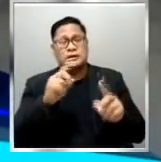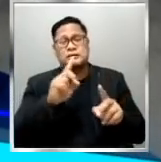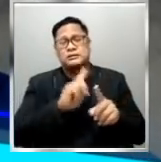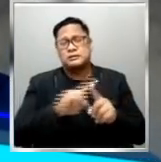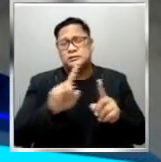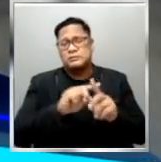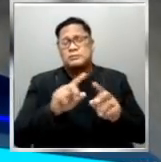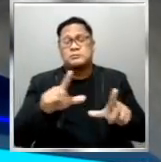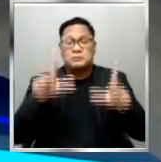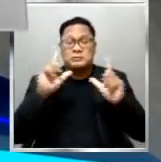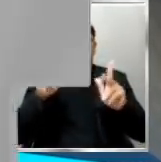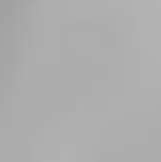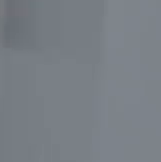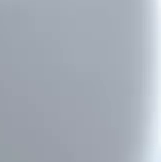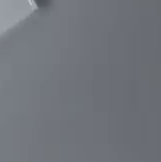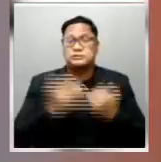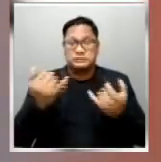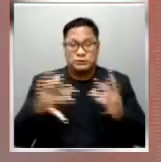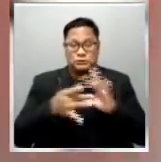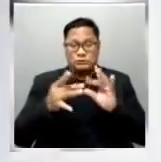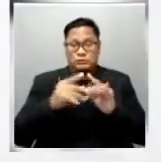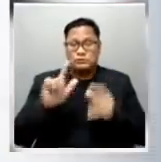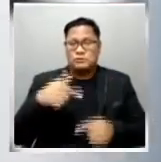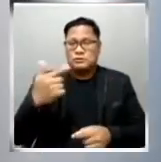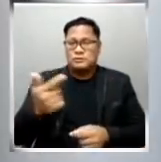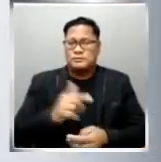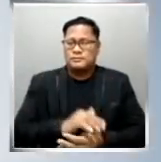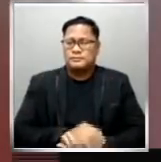tinutukan ni Emil Samangin.